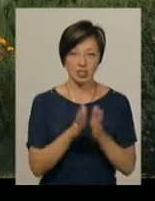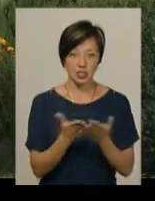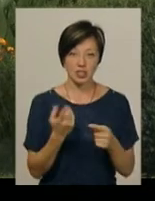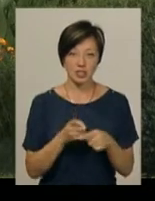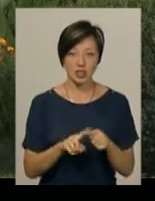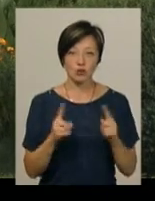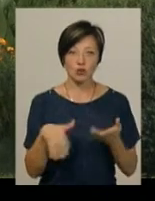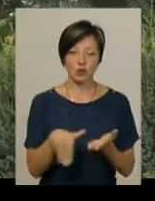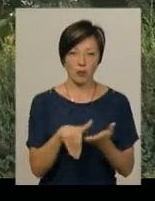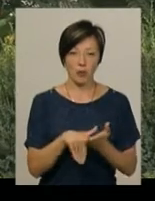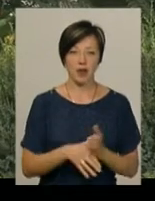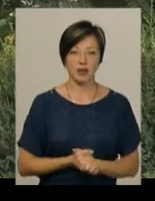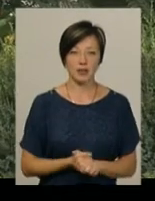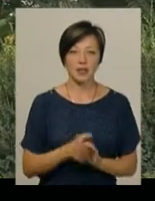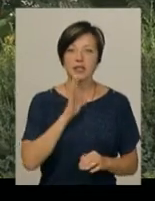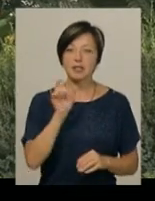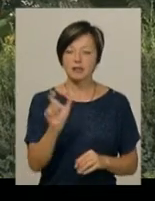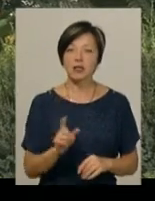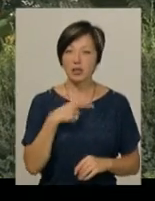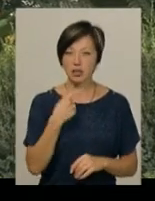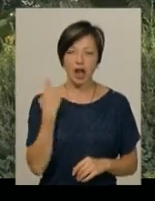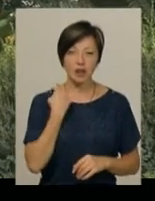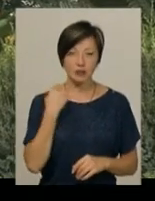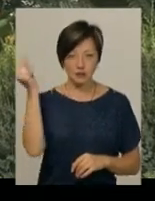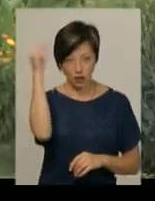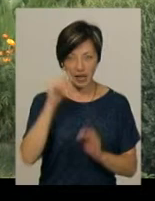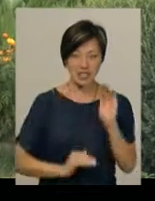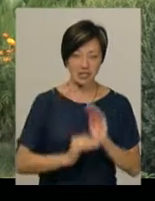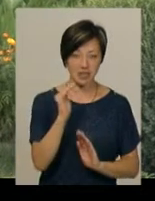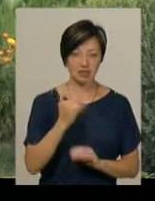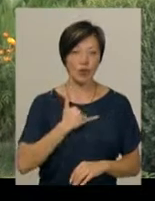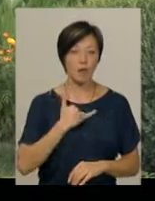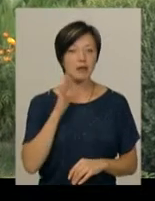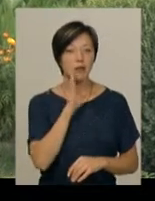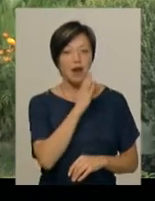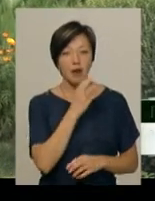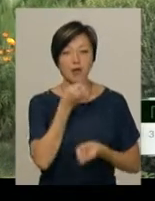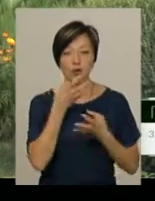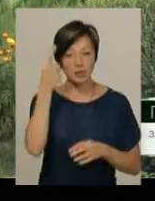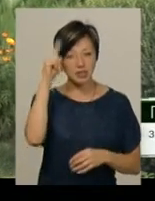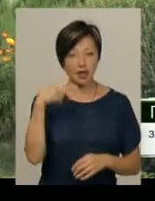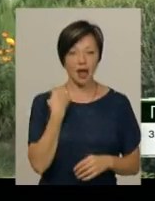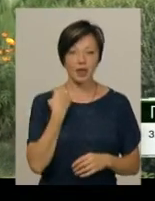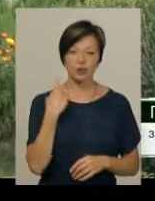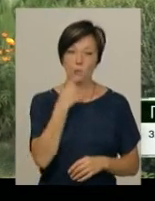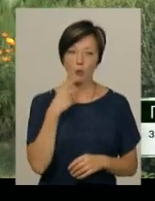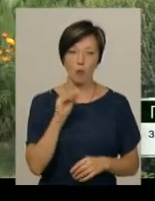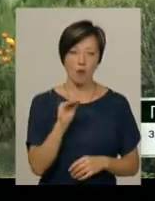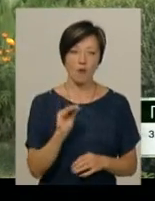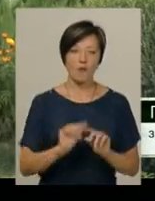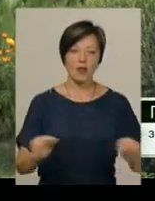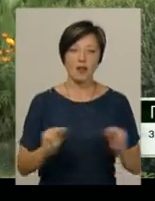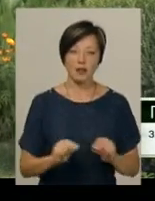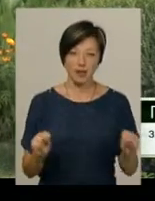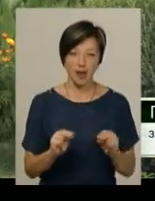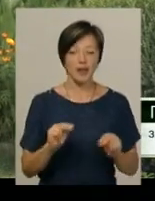Це теж дуже допомагає. Дівчина каже, англійську вчила з дитинства. У мене мама добре знає англійську мову, вона її